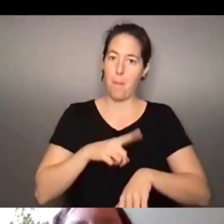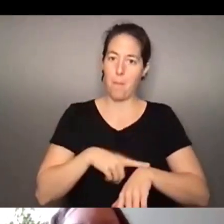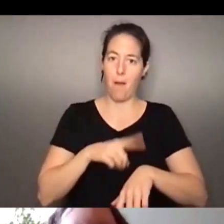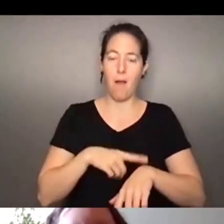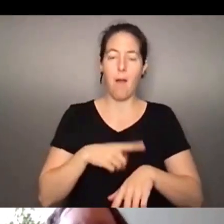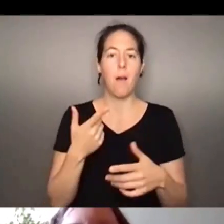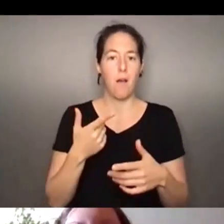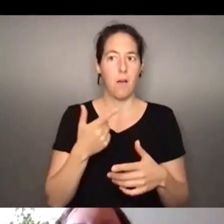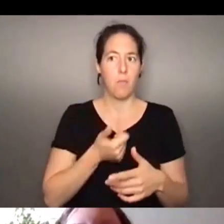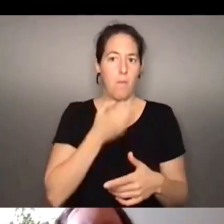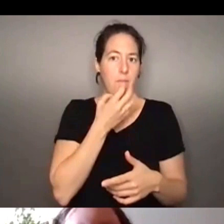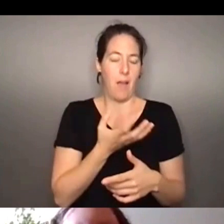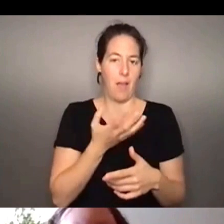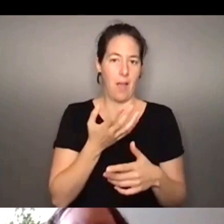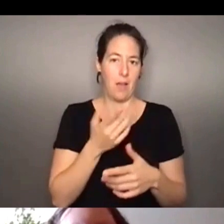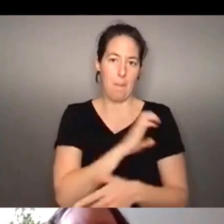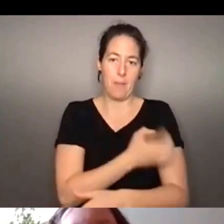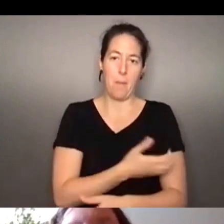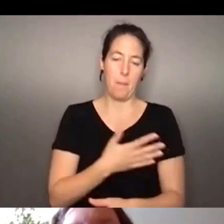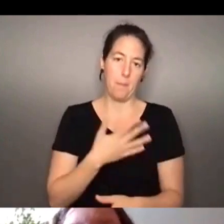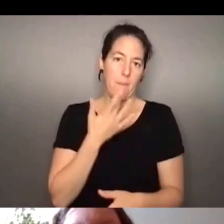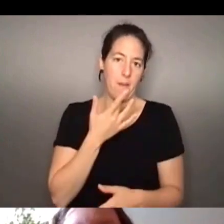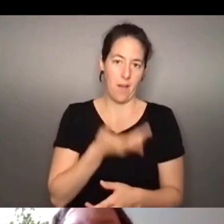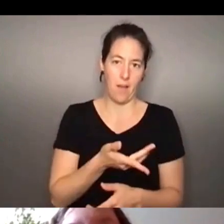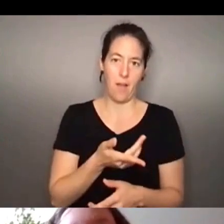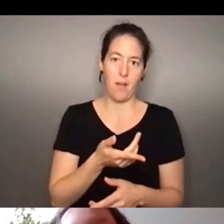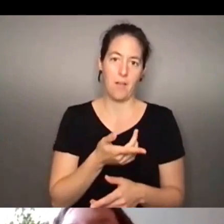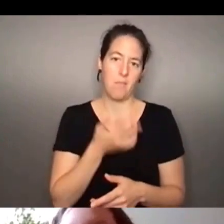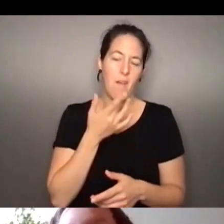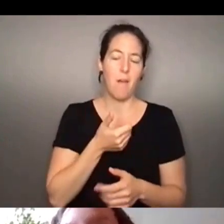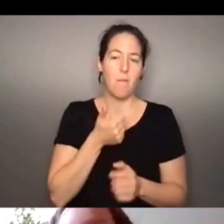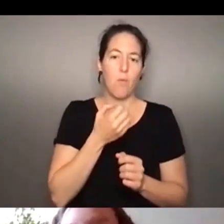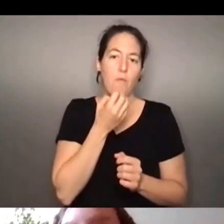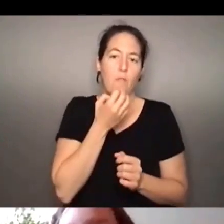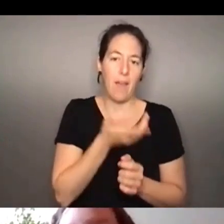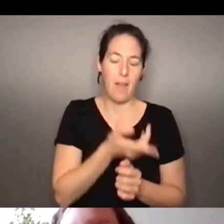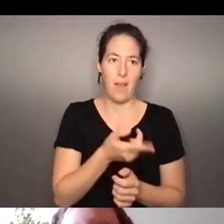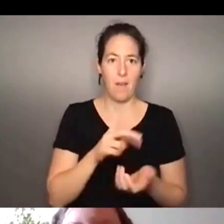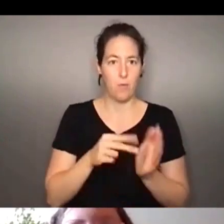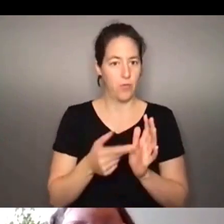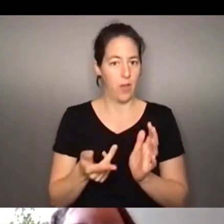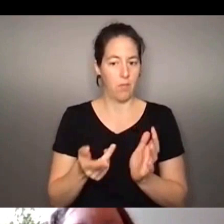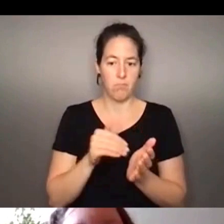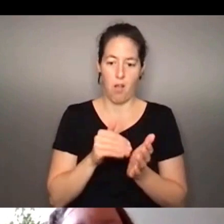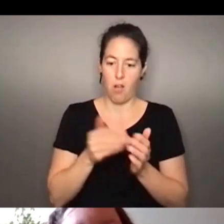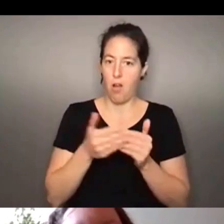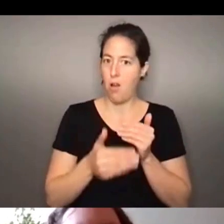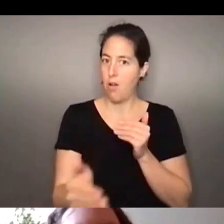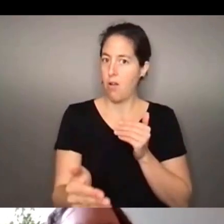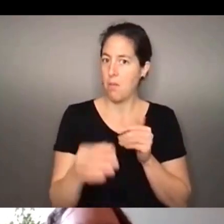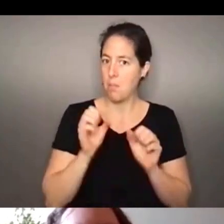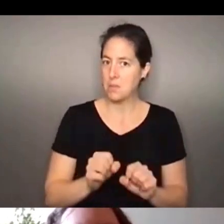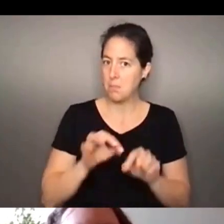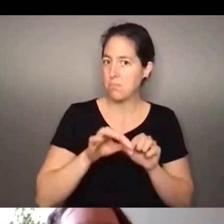pour l'épinard. Et puis, ça l'aime un peu plus le temps froid, donc c'est quelque chose qu'on peut faire encore malgré la